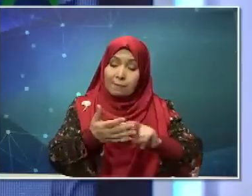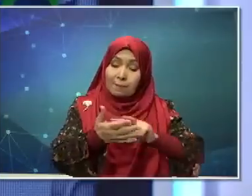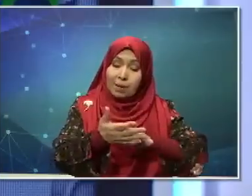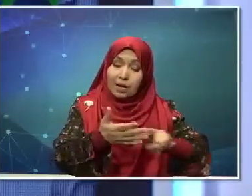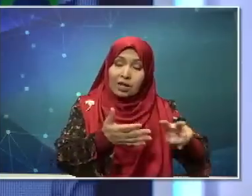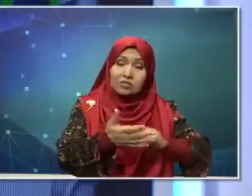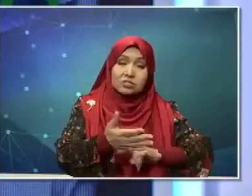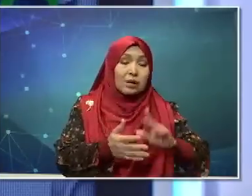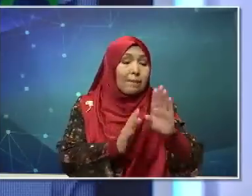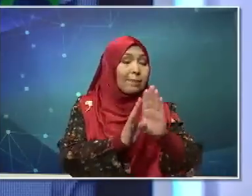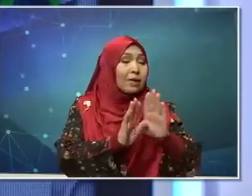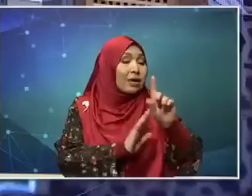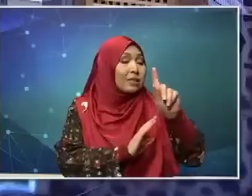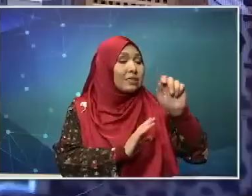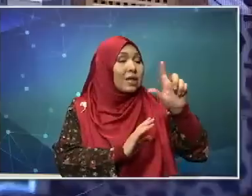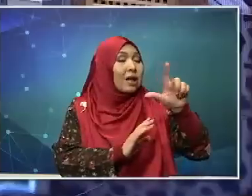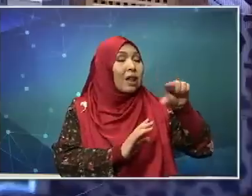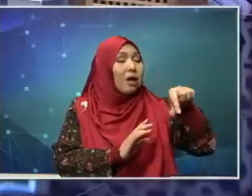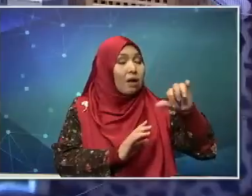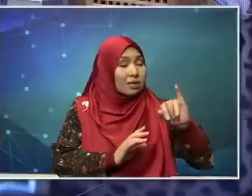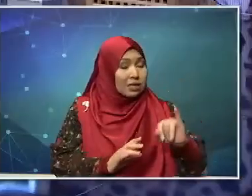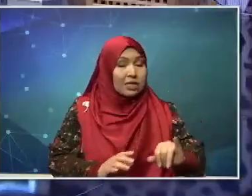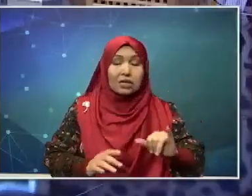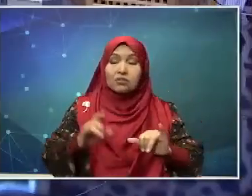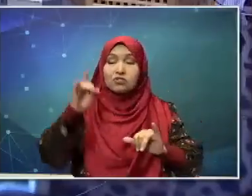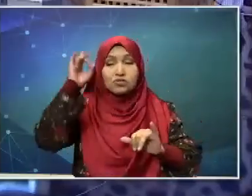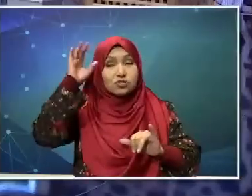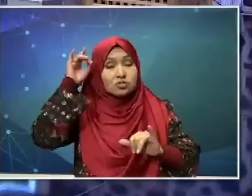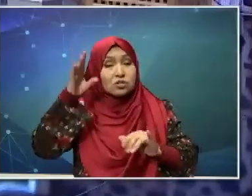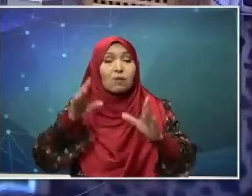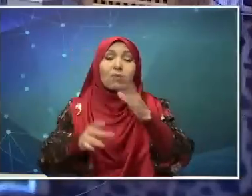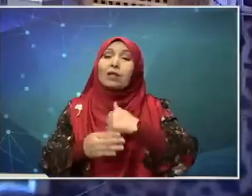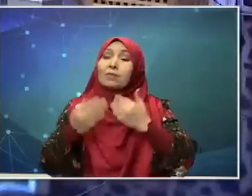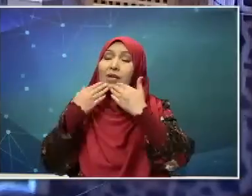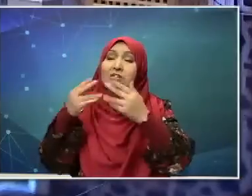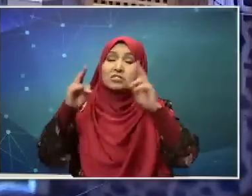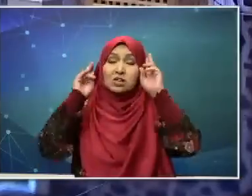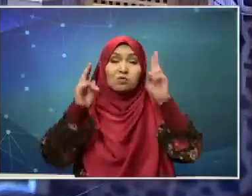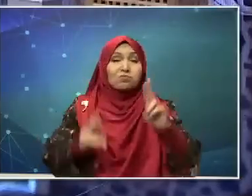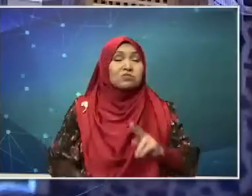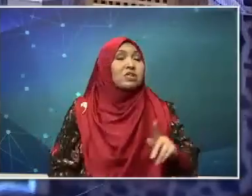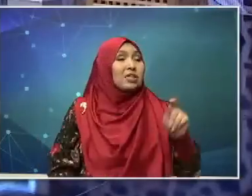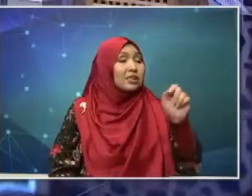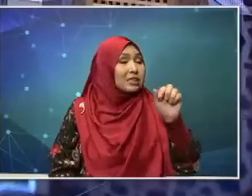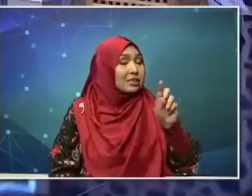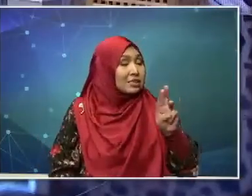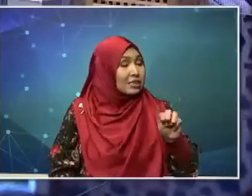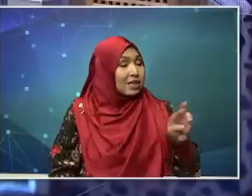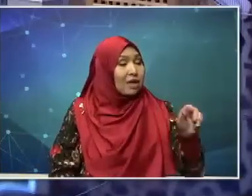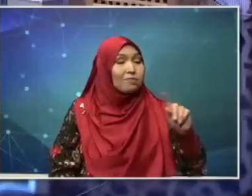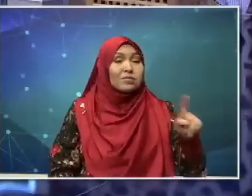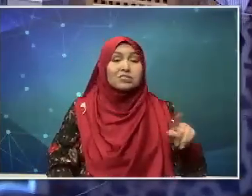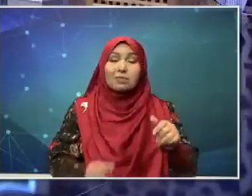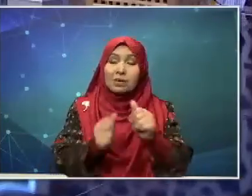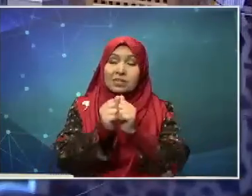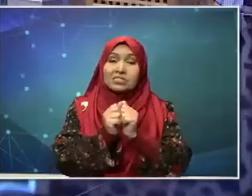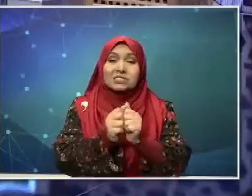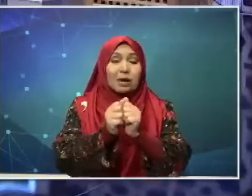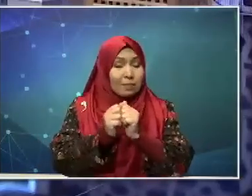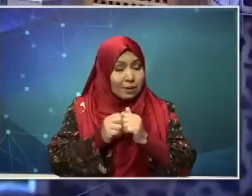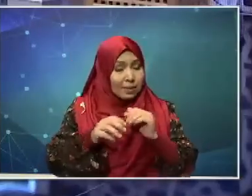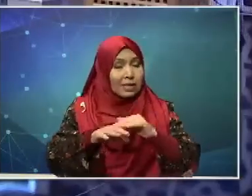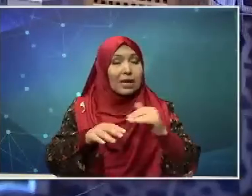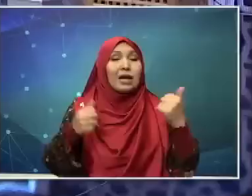secara bertahap kicauan soal-soal Um kasih rujaknya pedas astamida hal ini Laila you pusatnya tos kita bersama bersama Juwi